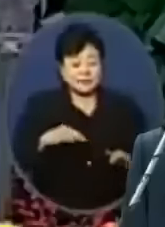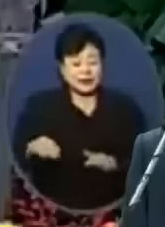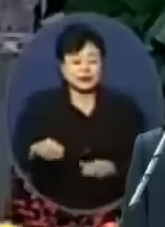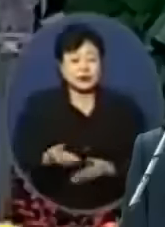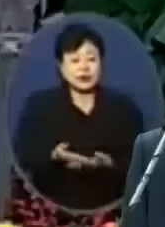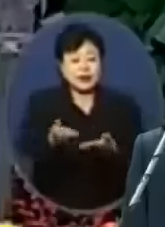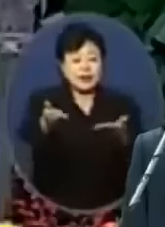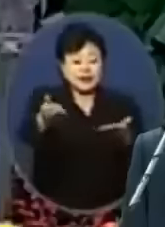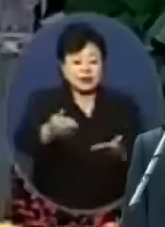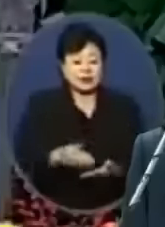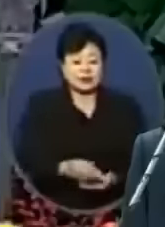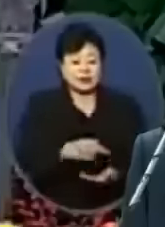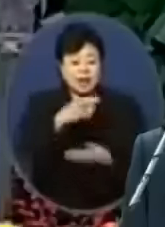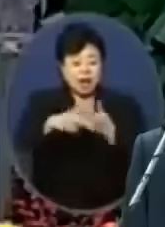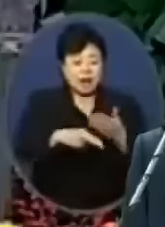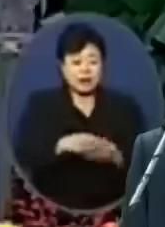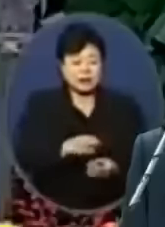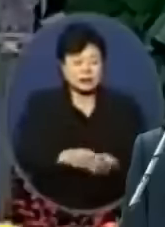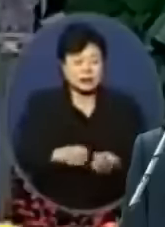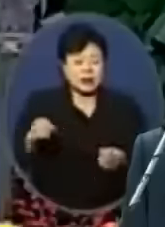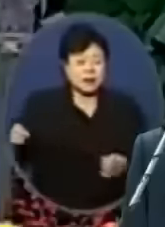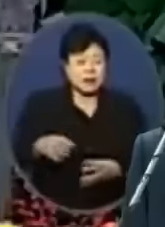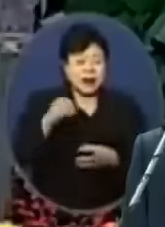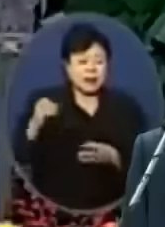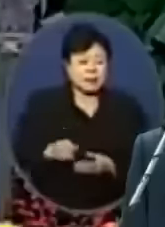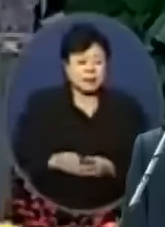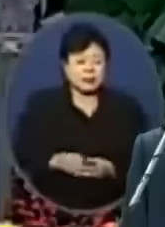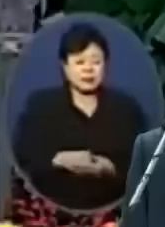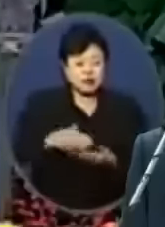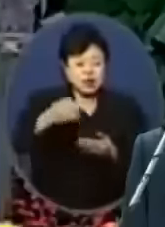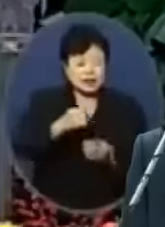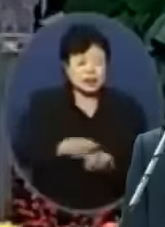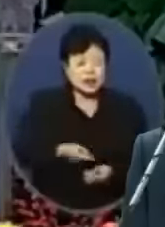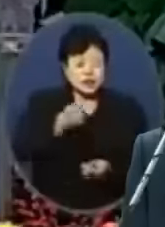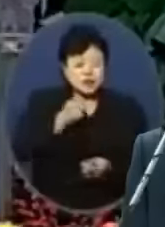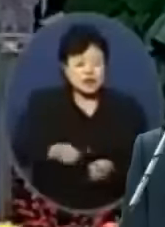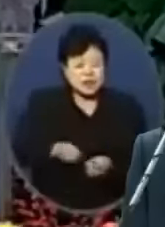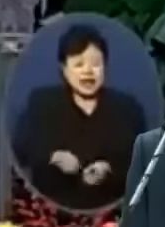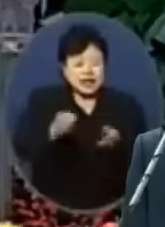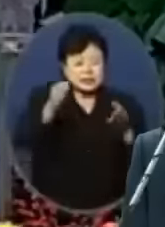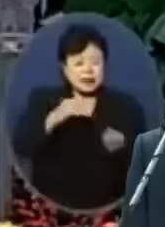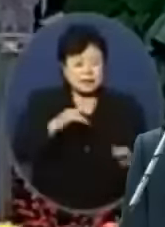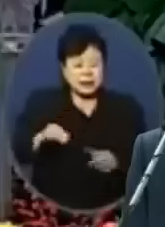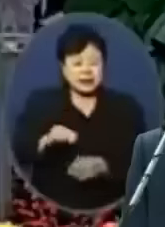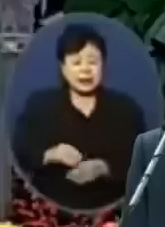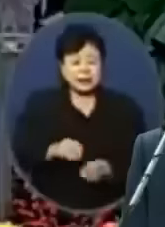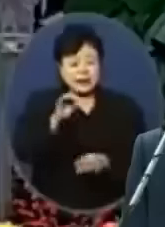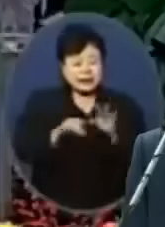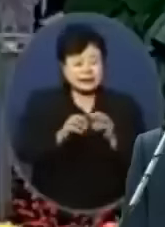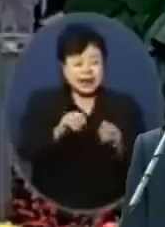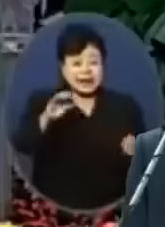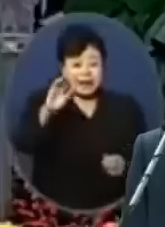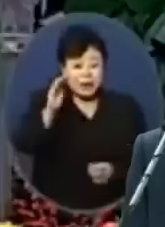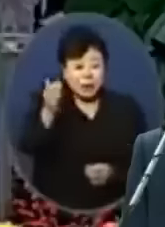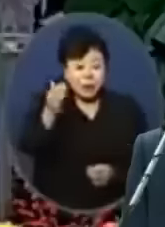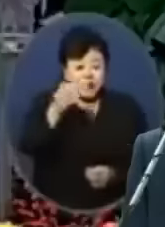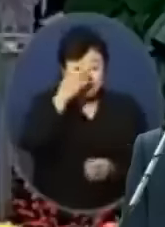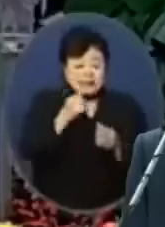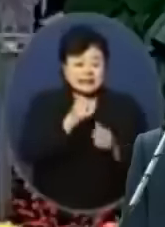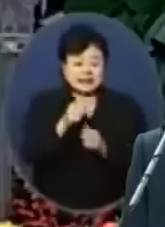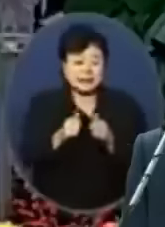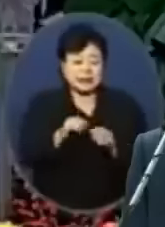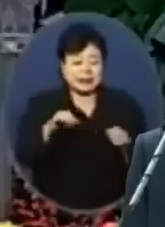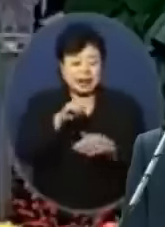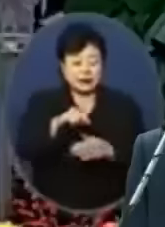내밀며 야훼께서 큰 동풍이 밤새도록 바닷물을 물러가게 하시니 물이 갈라져 바다가 마른 땅이 된지라. 이스라엘 백성이